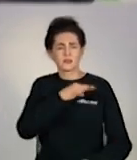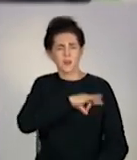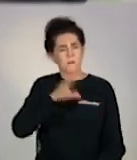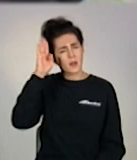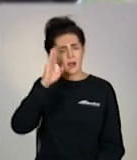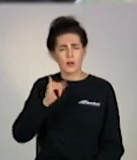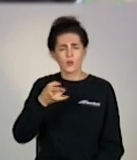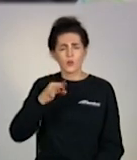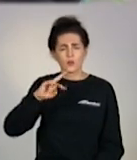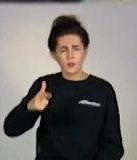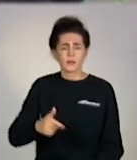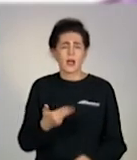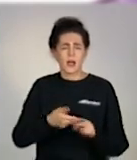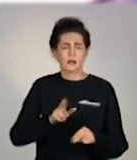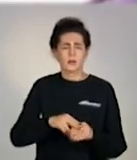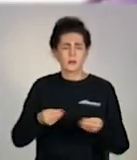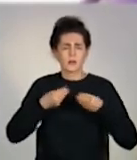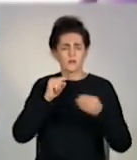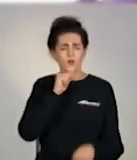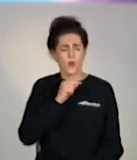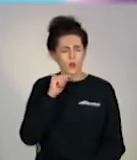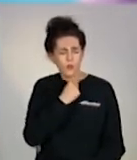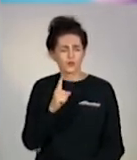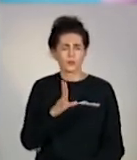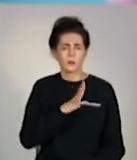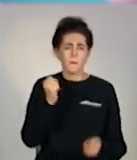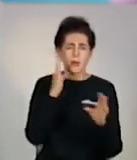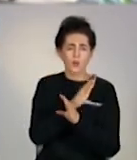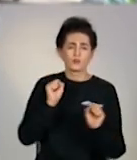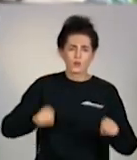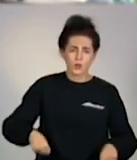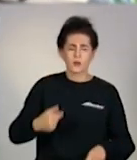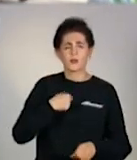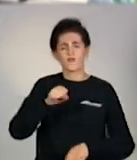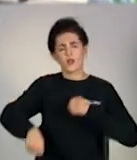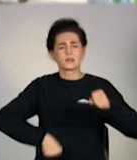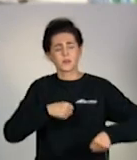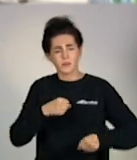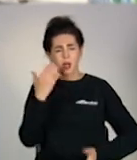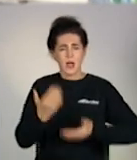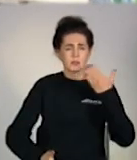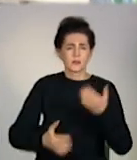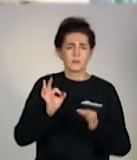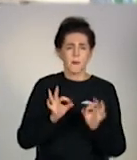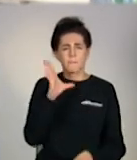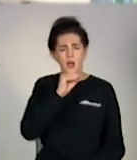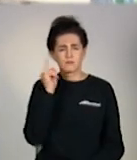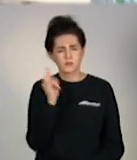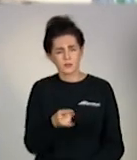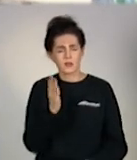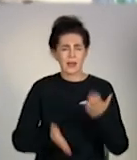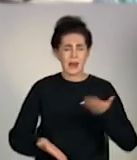Ігор. Та коли є можливість, намагається зекономити, якщо погода дозволяє. Їду на велосипеді, якщо ні, їду на маршрутці або